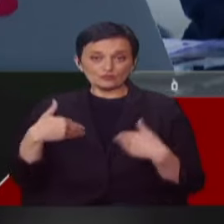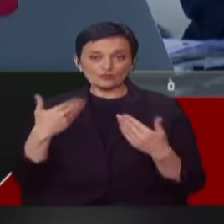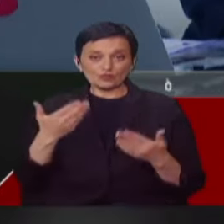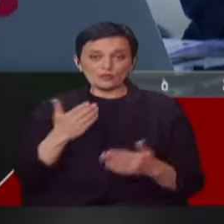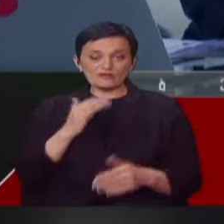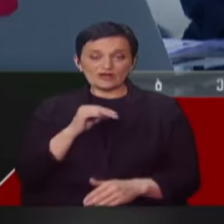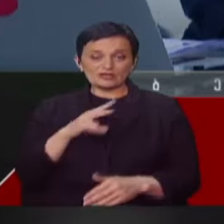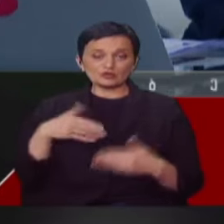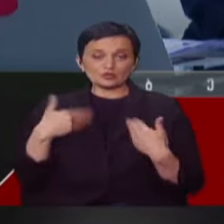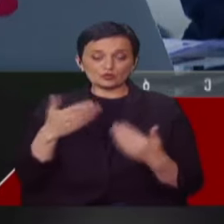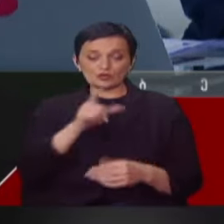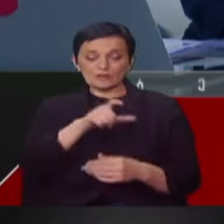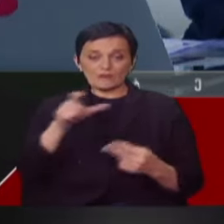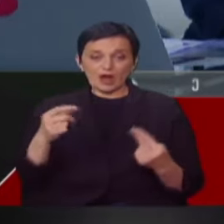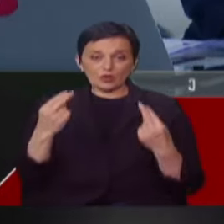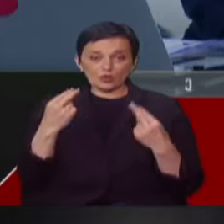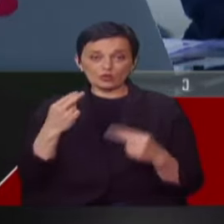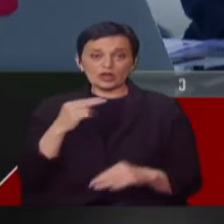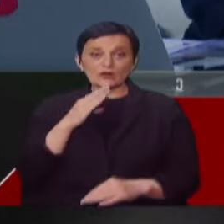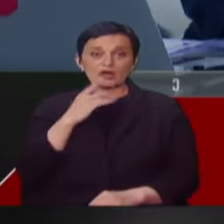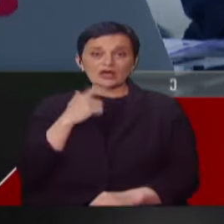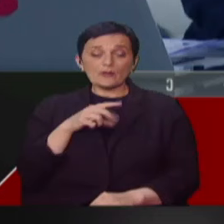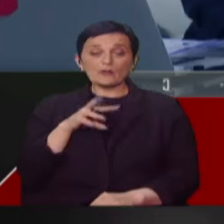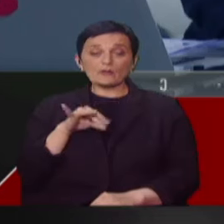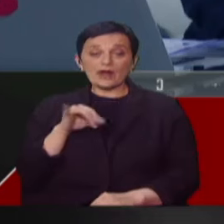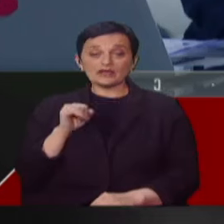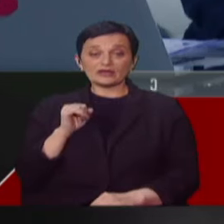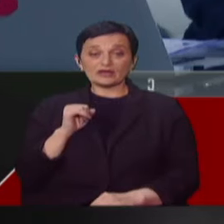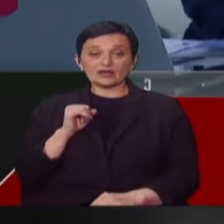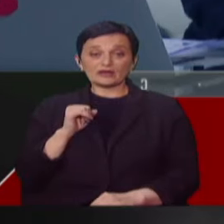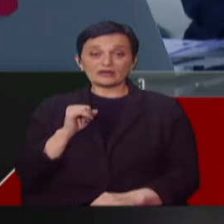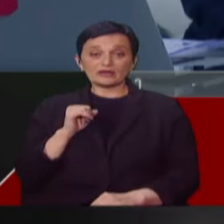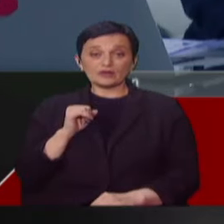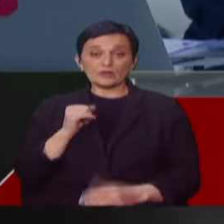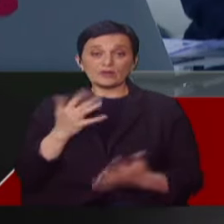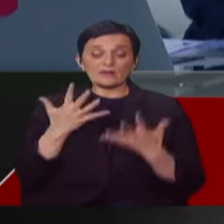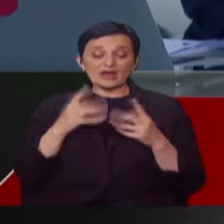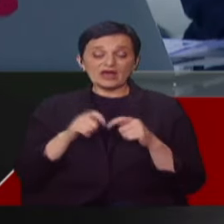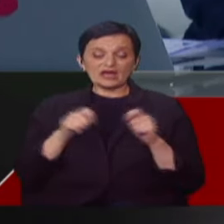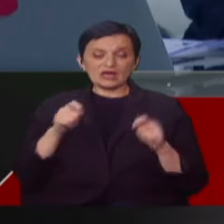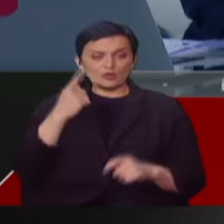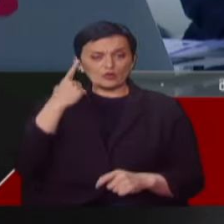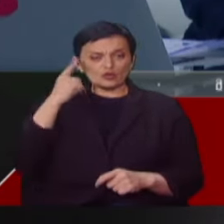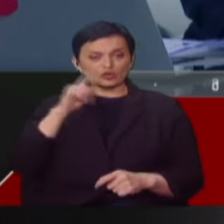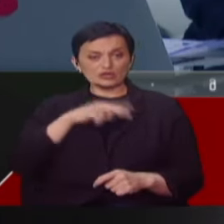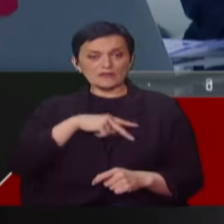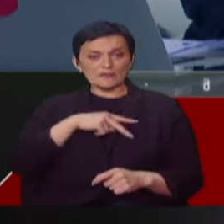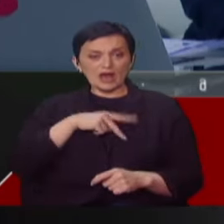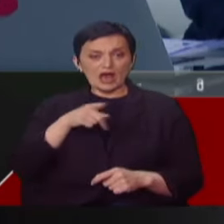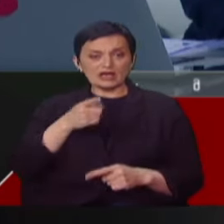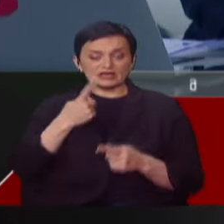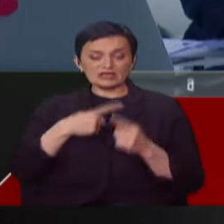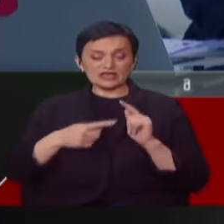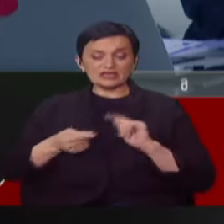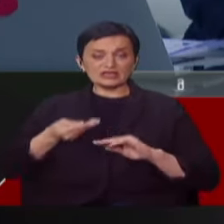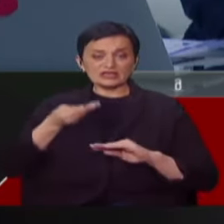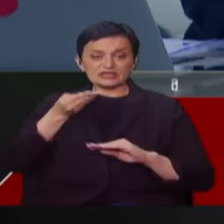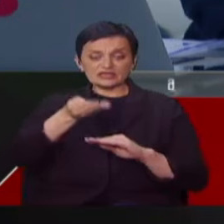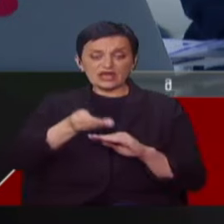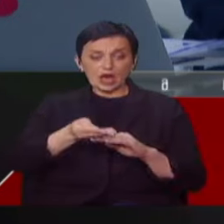მოგესალმებით ვასილ, მიესალმებით ჩვენს მაყურებელს. ქალბატონო მაია, გამჭვირვალობის ინიციატივის პარლამენტში დაბრუნების